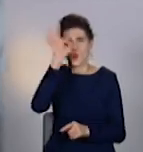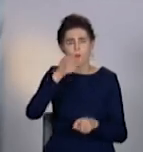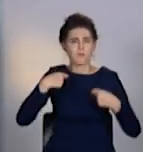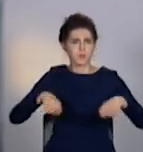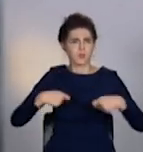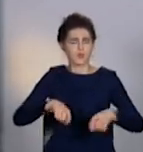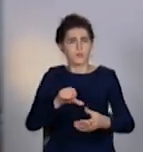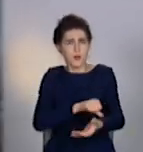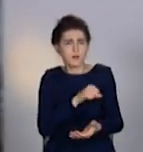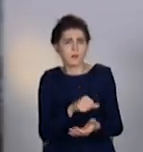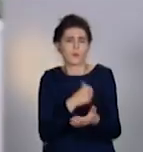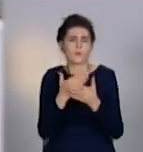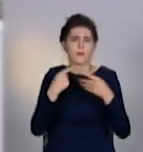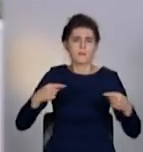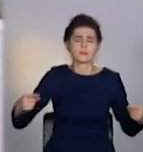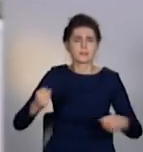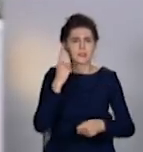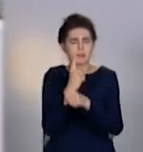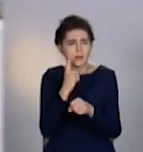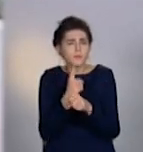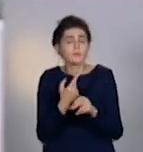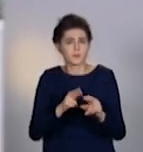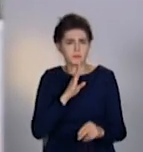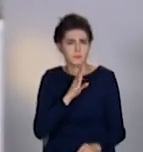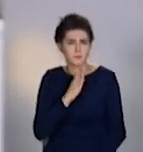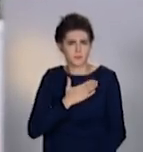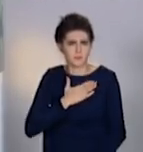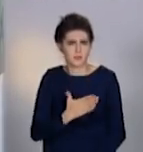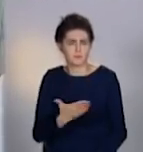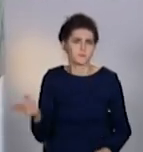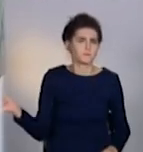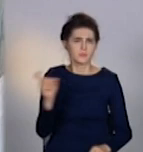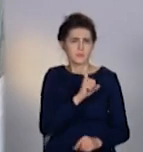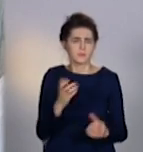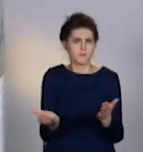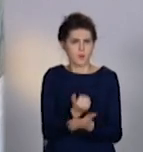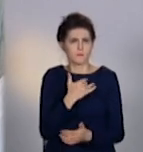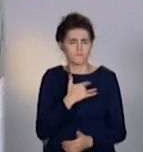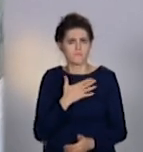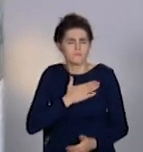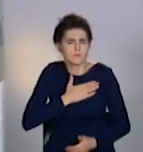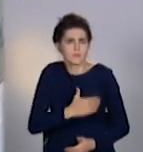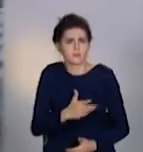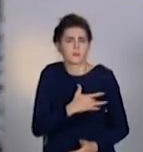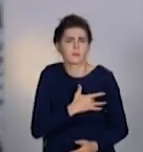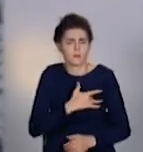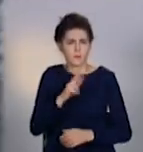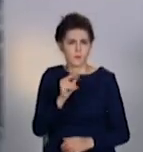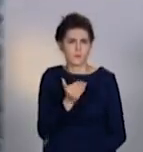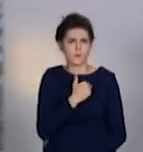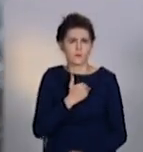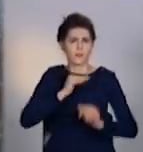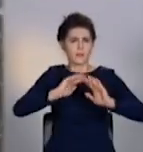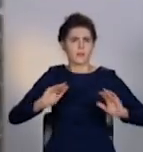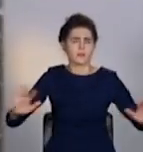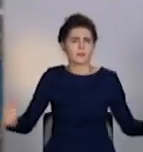та вживання заборонених речовин дилери долучають, зокрема, підлітків, підштовхнуло жінку приєднатися до рейду. Для дітей, які